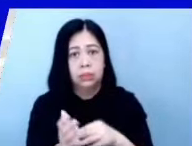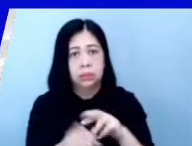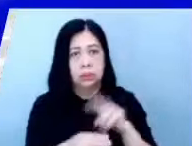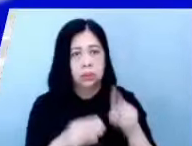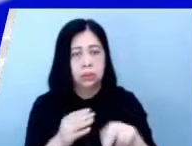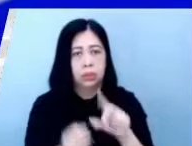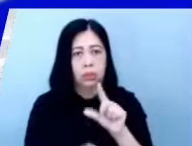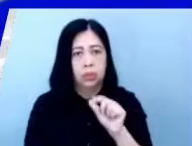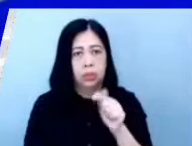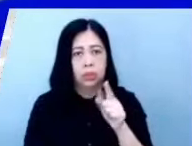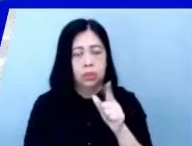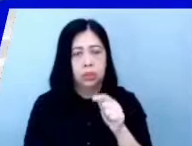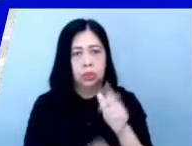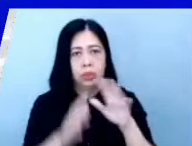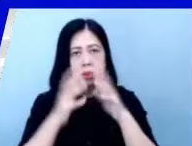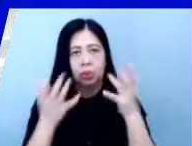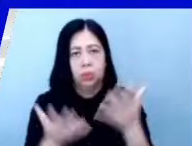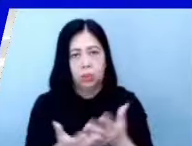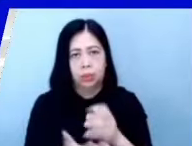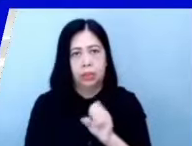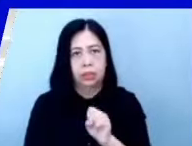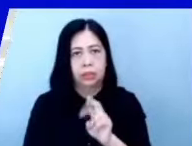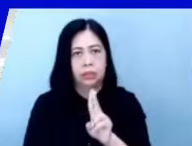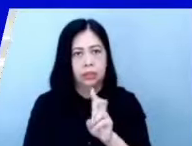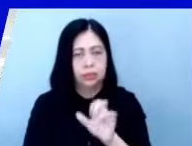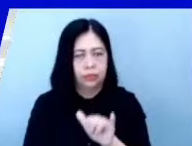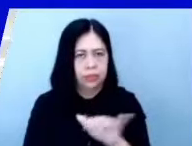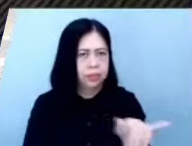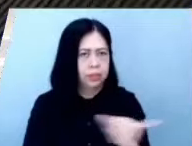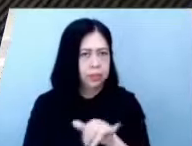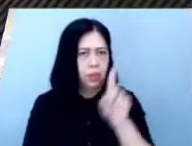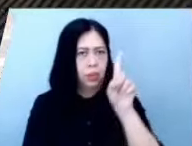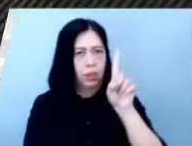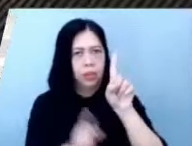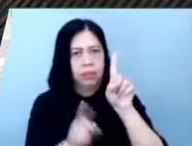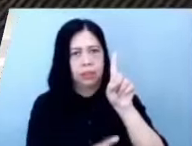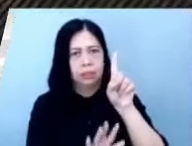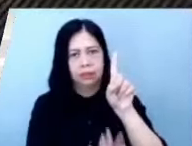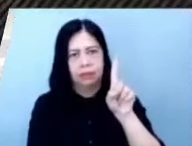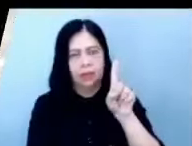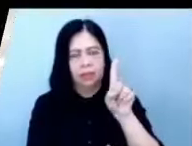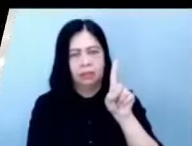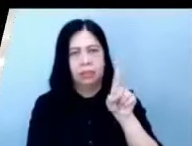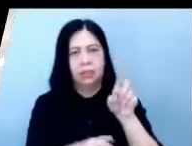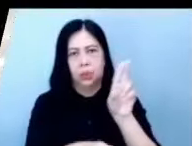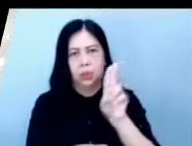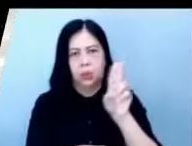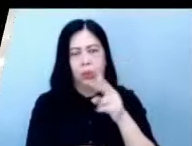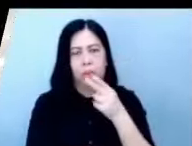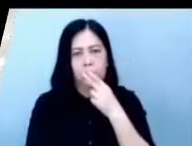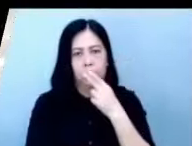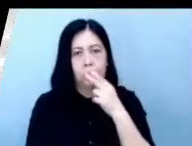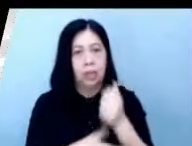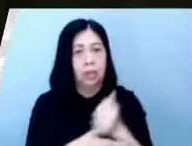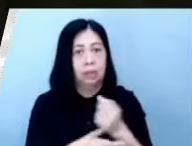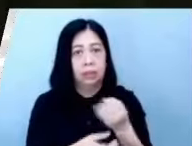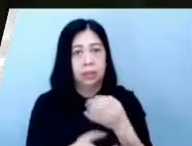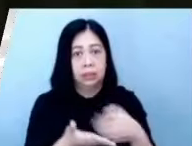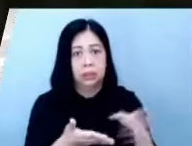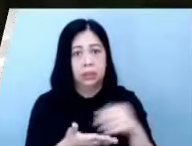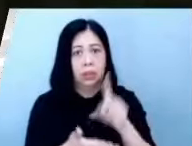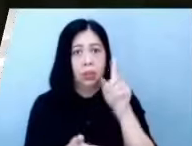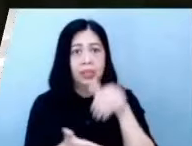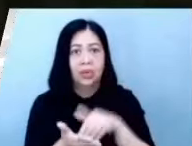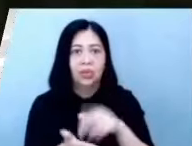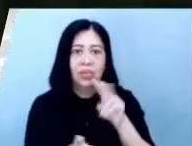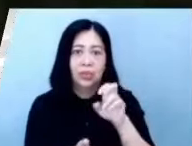Adult Tobacco Survey, katumbas yan ng 1/5 individual. At ang average ang ginagastos nila, halos 1,274 pesos